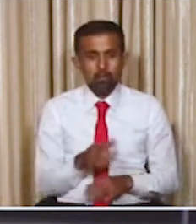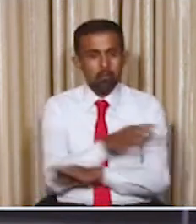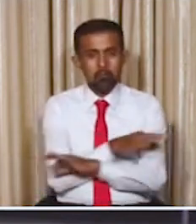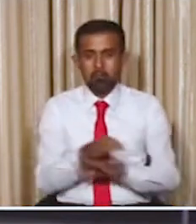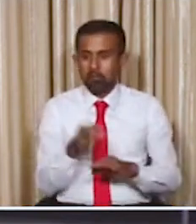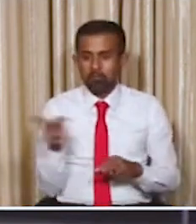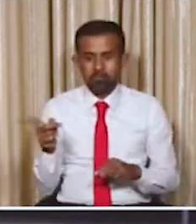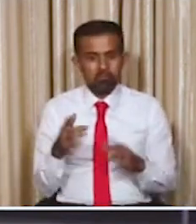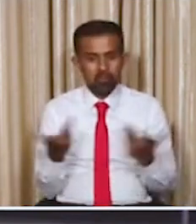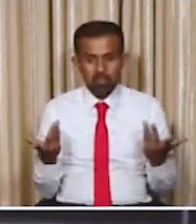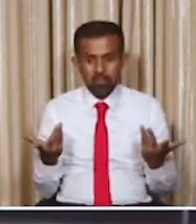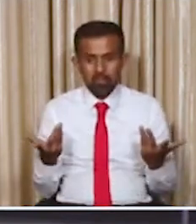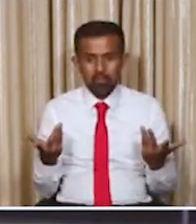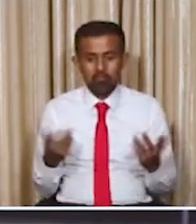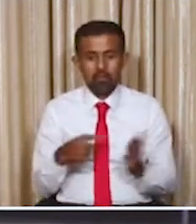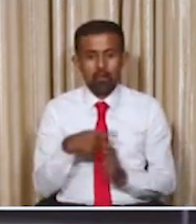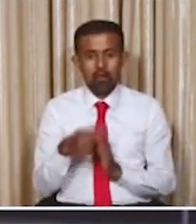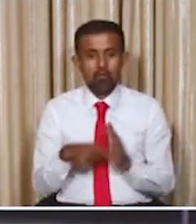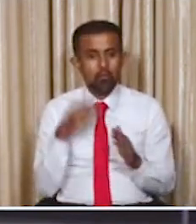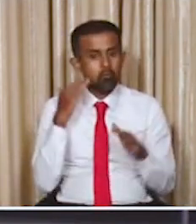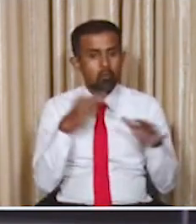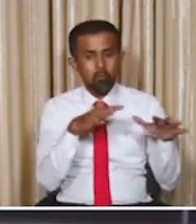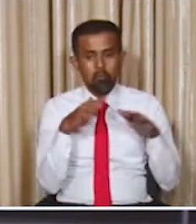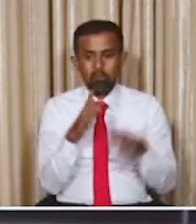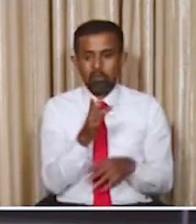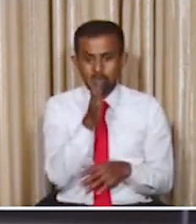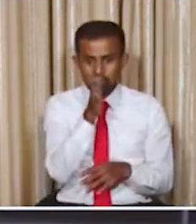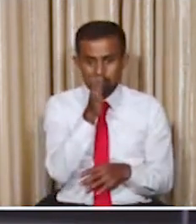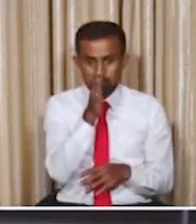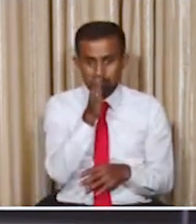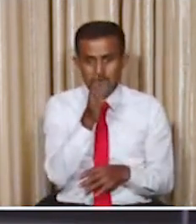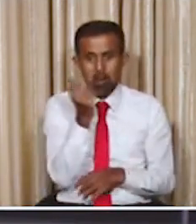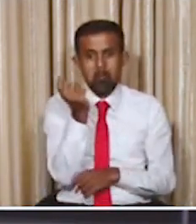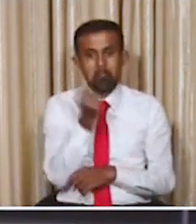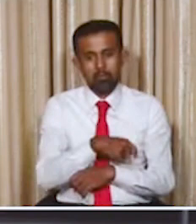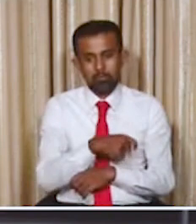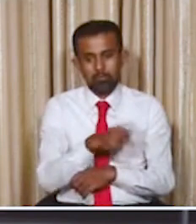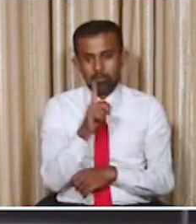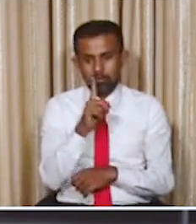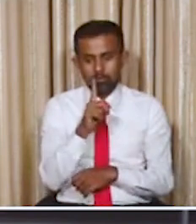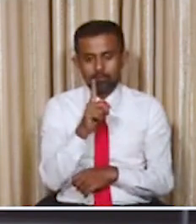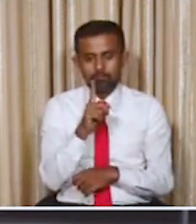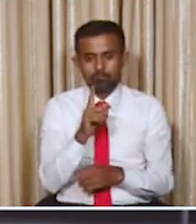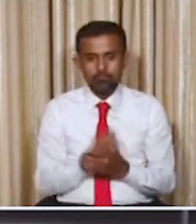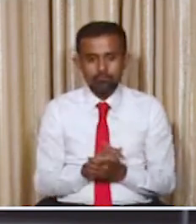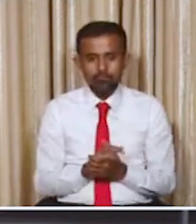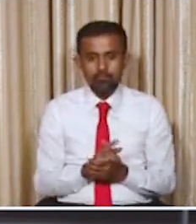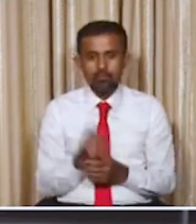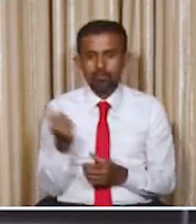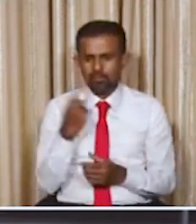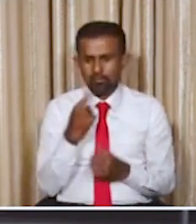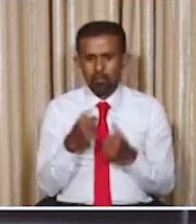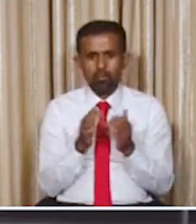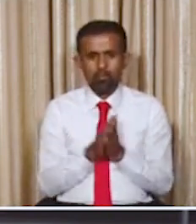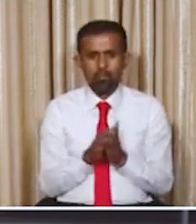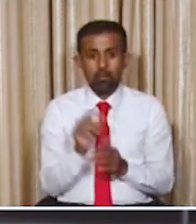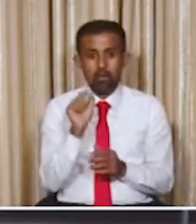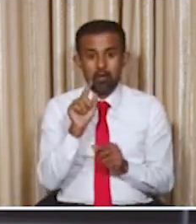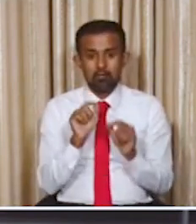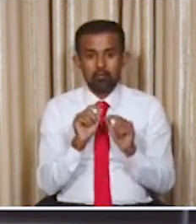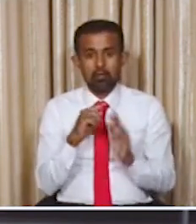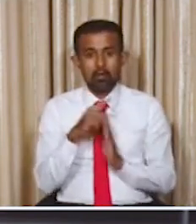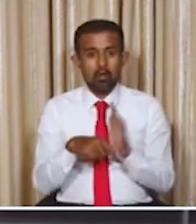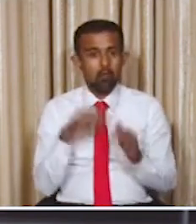එකක් නැහැ. මේක රටේ ජනතාව රවට්ටන ක්‍රමවේදයක්. මේ කියාගෙන හැම ජනප්‍රිය මං